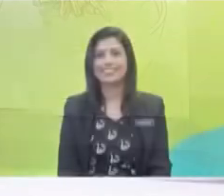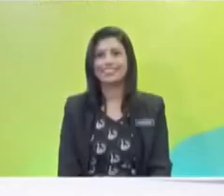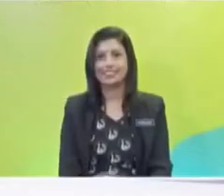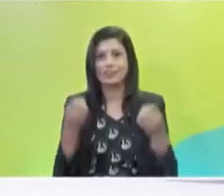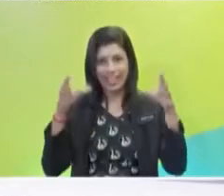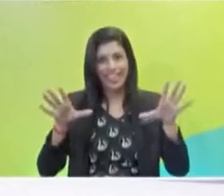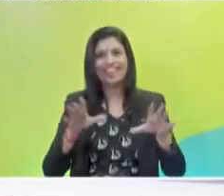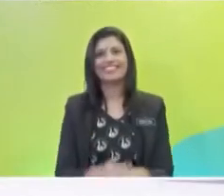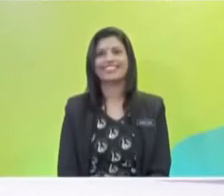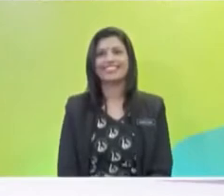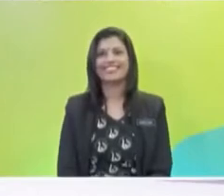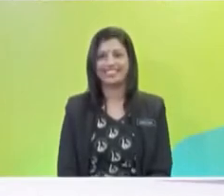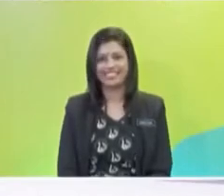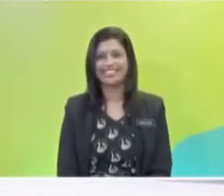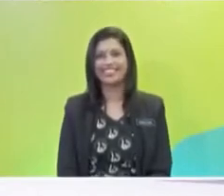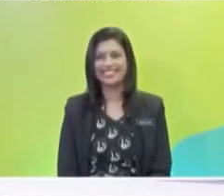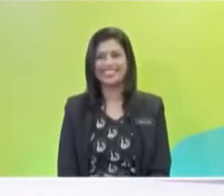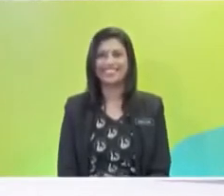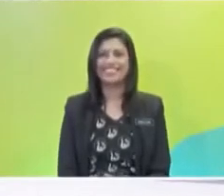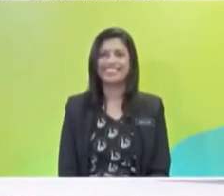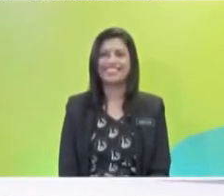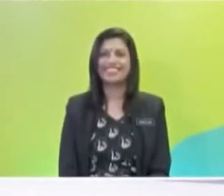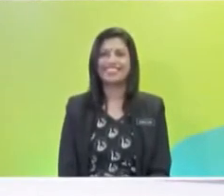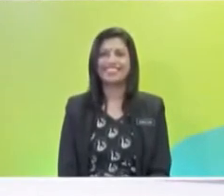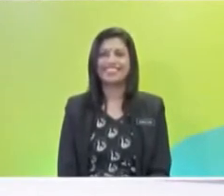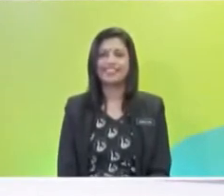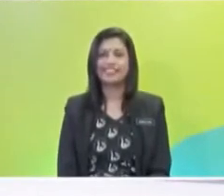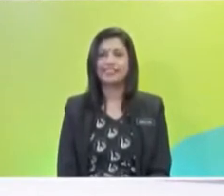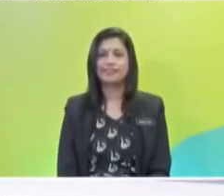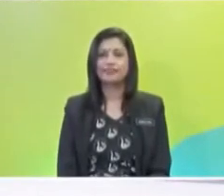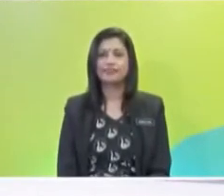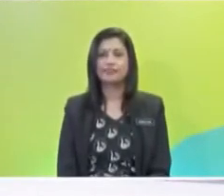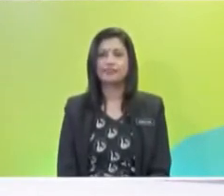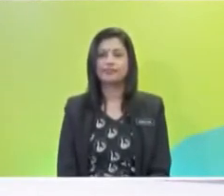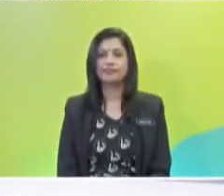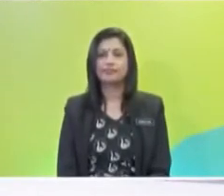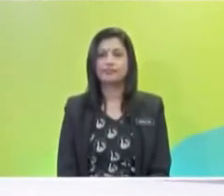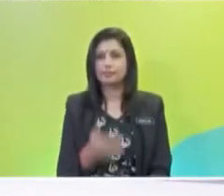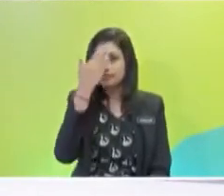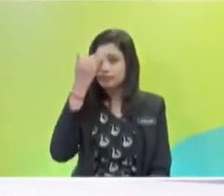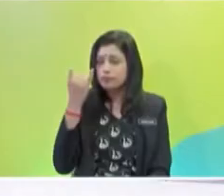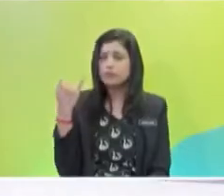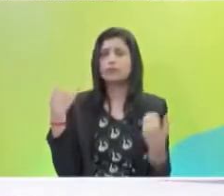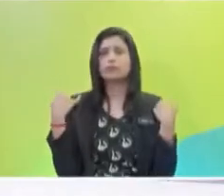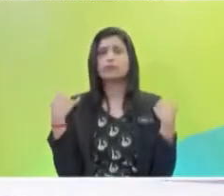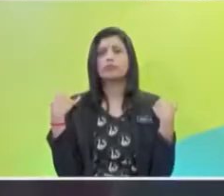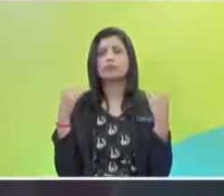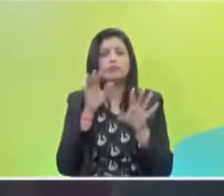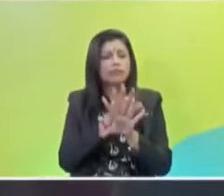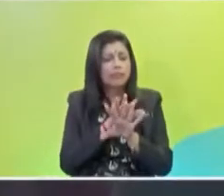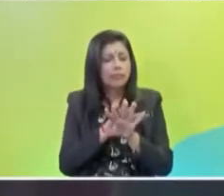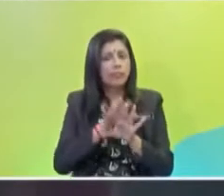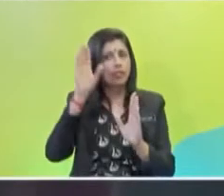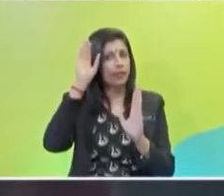ke? Dah. Okey, bagus. Cikgu, kenapa ada banyak gambar-gambar